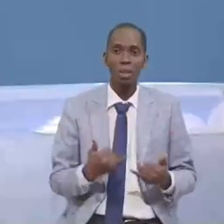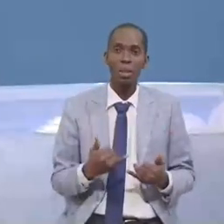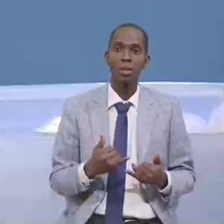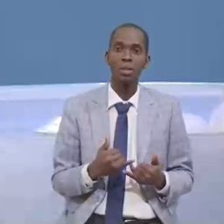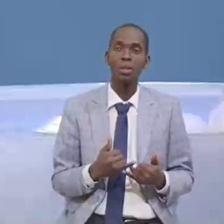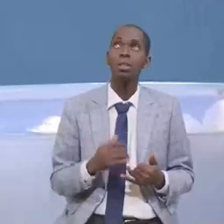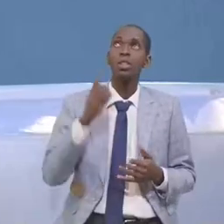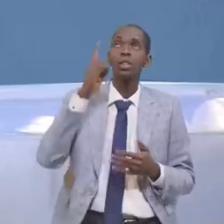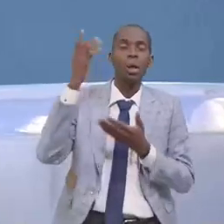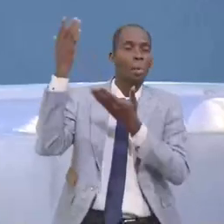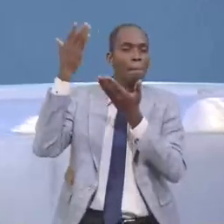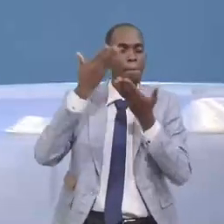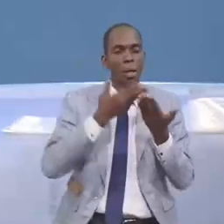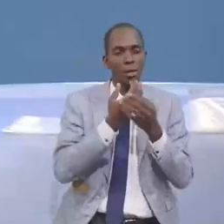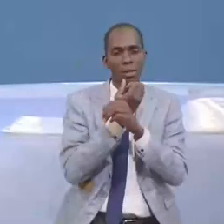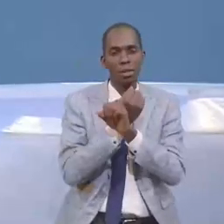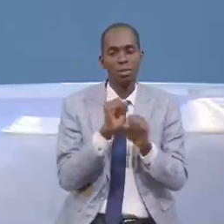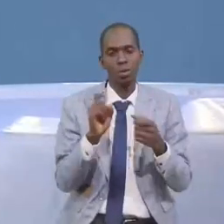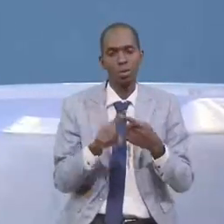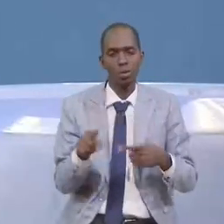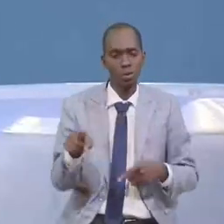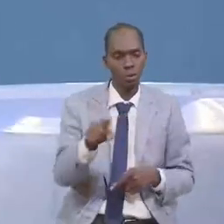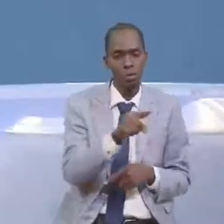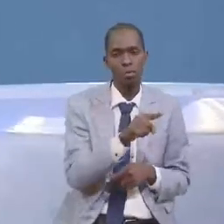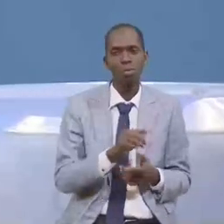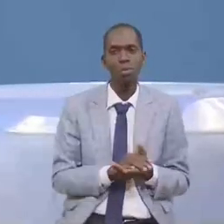Et il t'a apporté le salut.